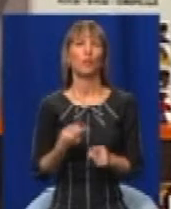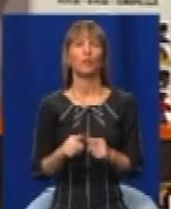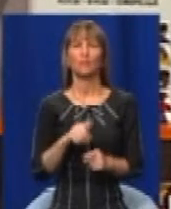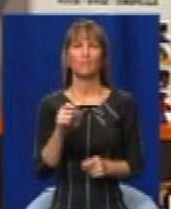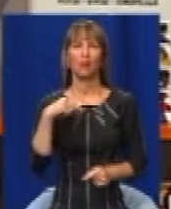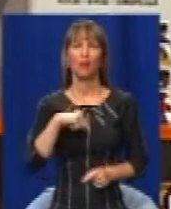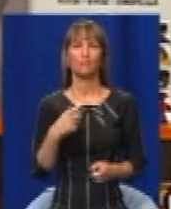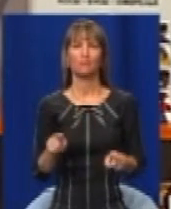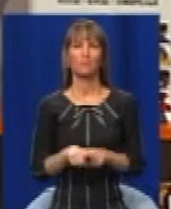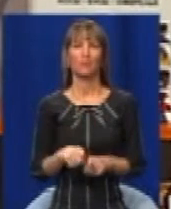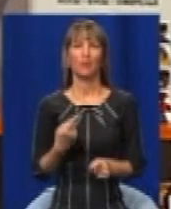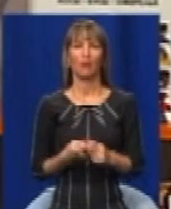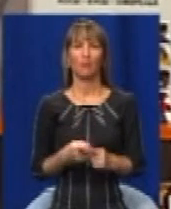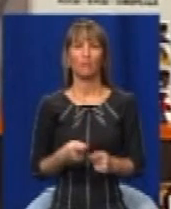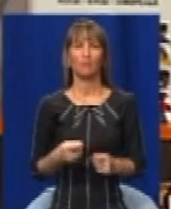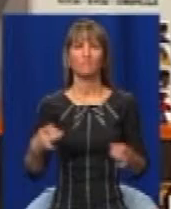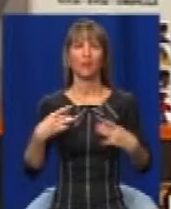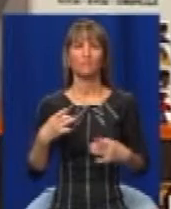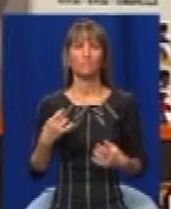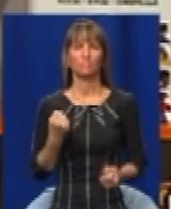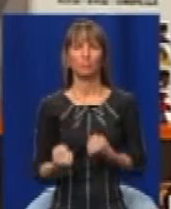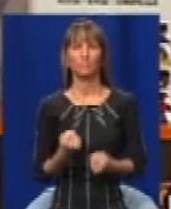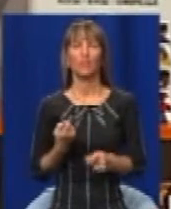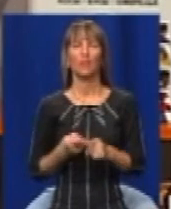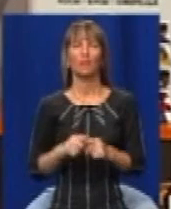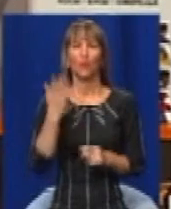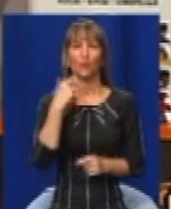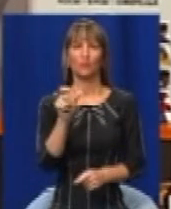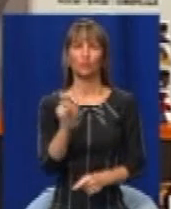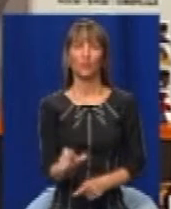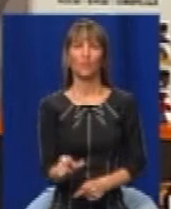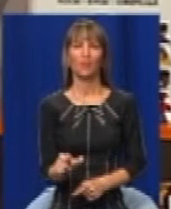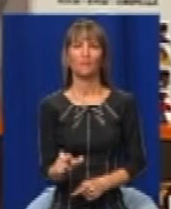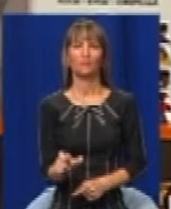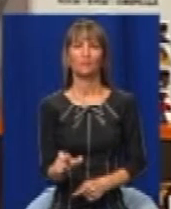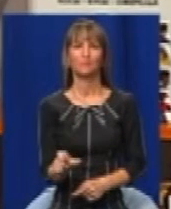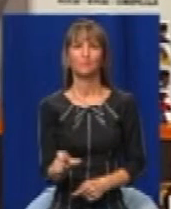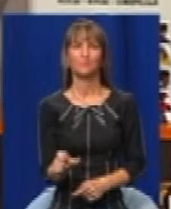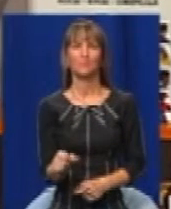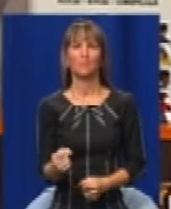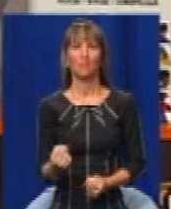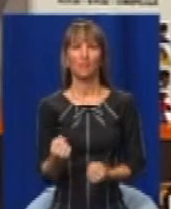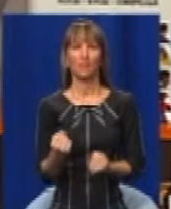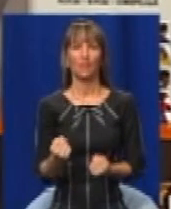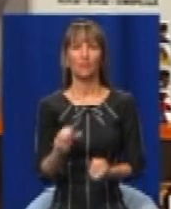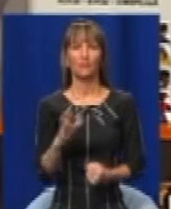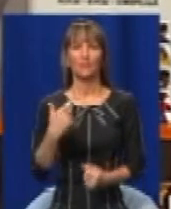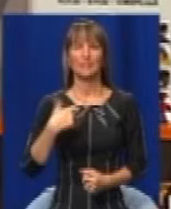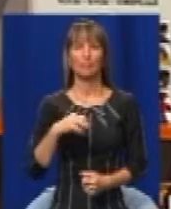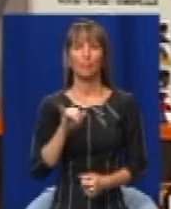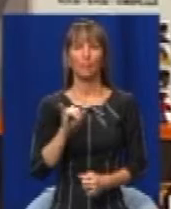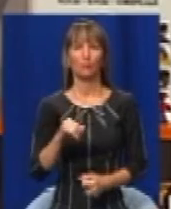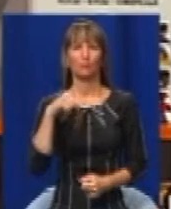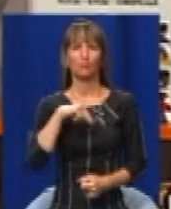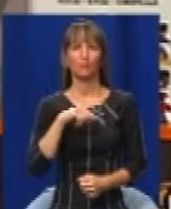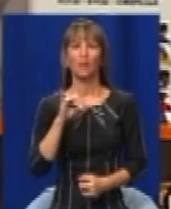Ну, стресоустойчивість – це коли чоловік держит в себе плохие эмоции